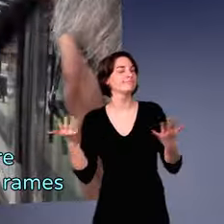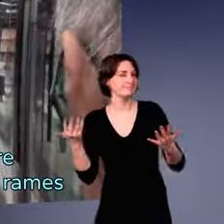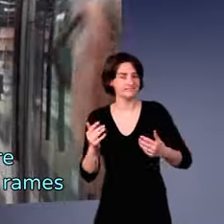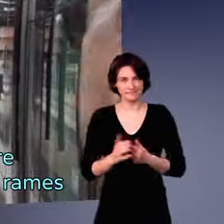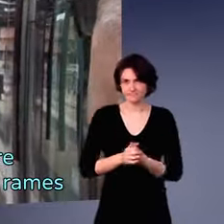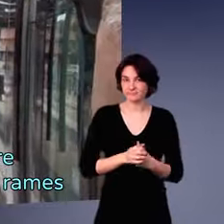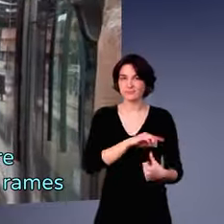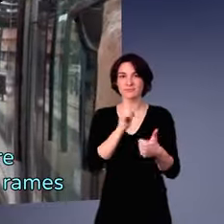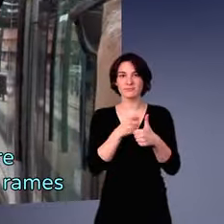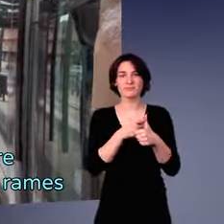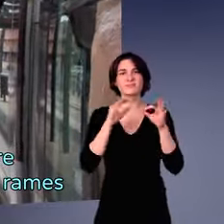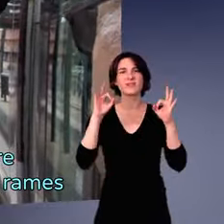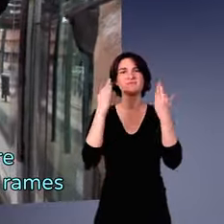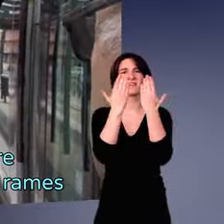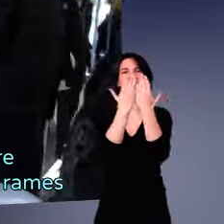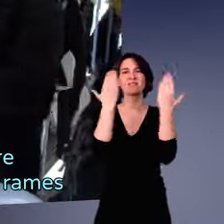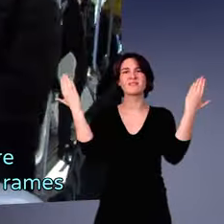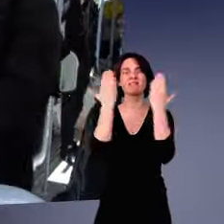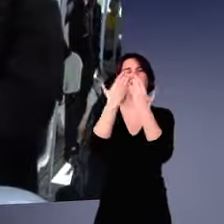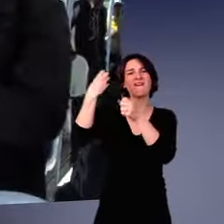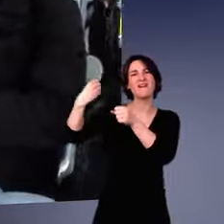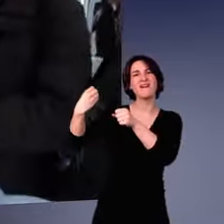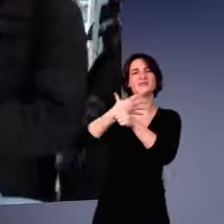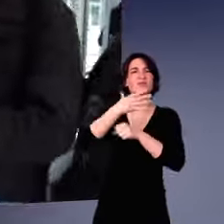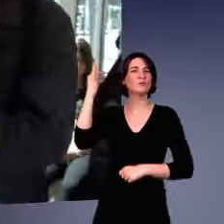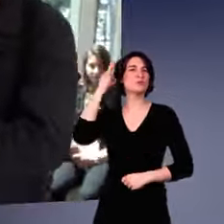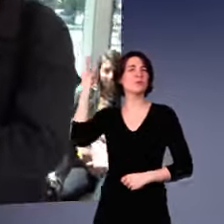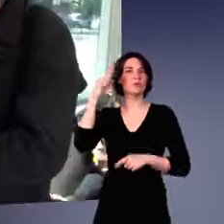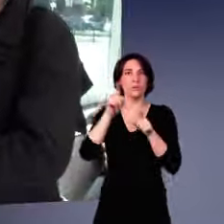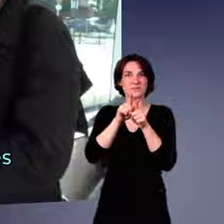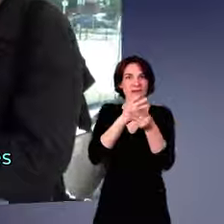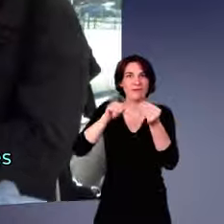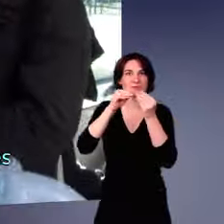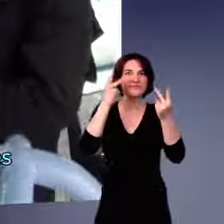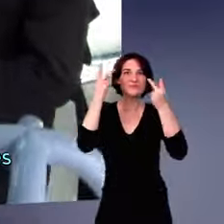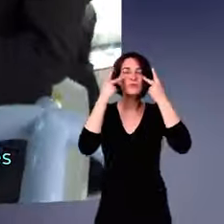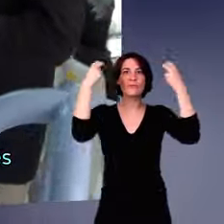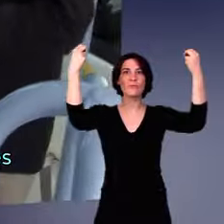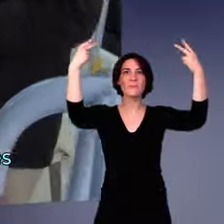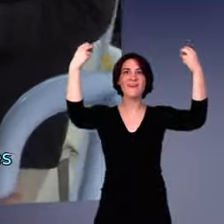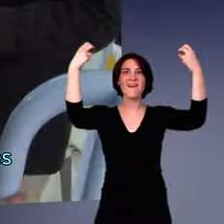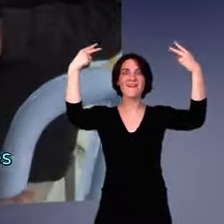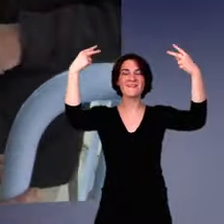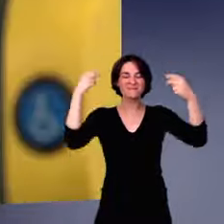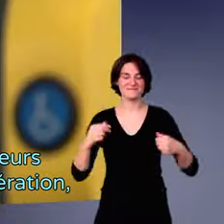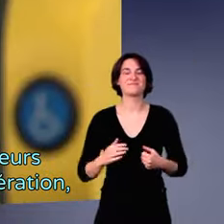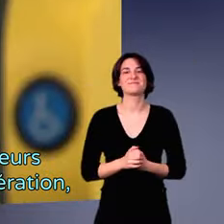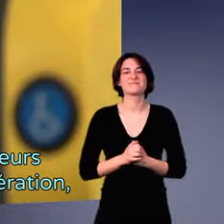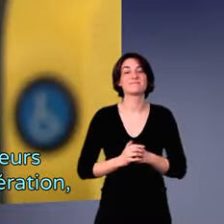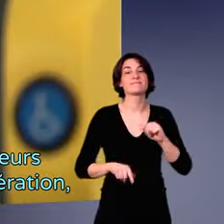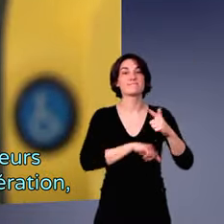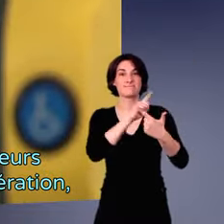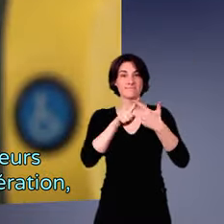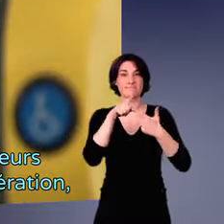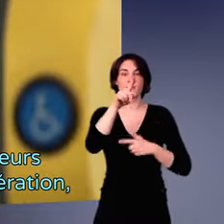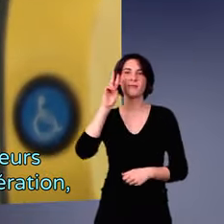signal visuel et sonore de fermeture des portes des rames a été renforcé des boutons spécifies ont ai été ajoutés dans le